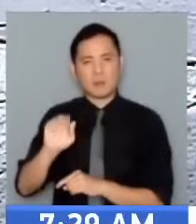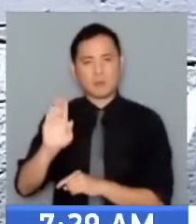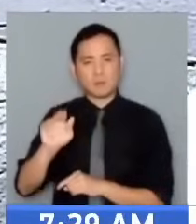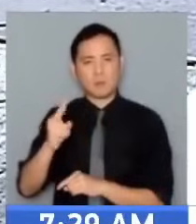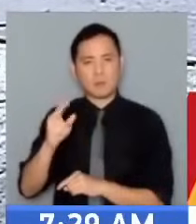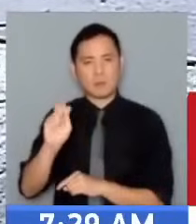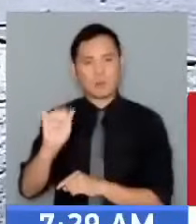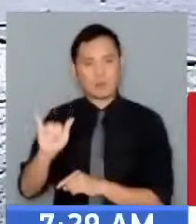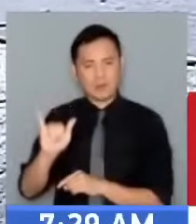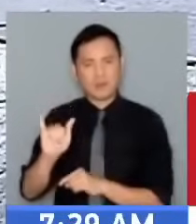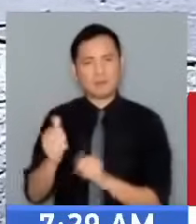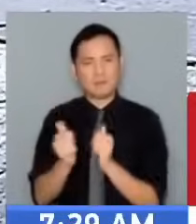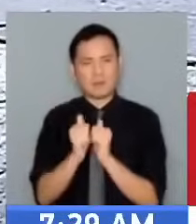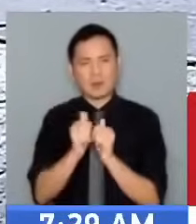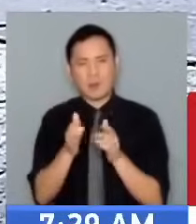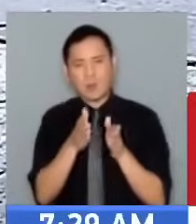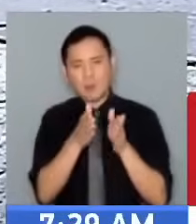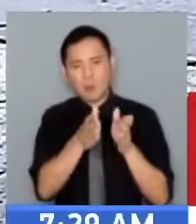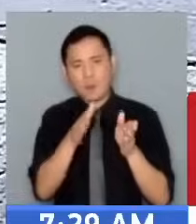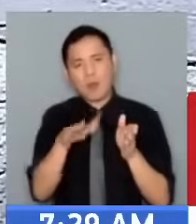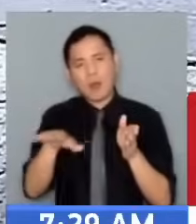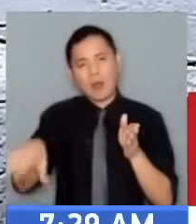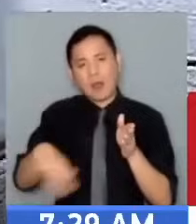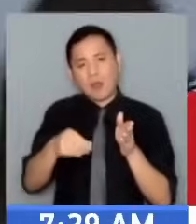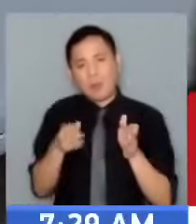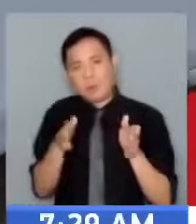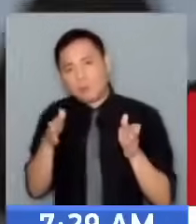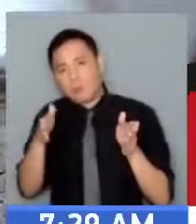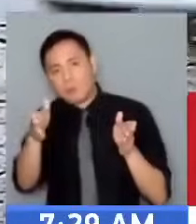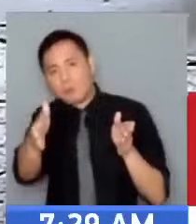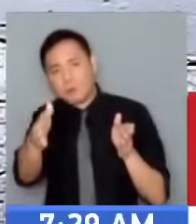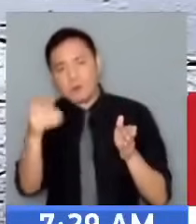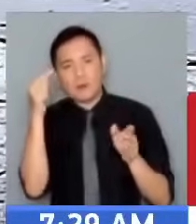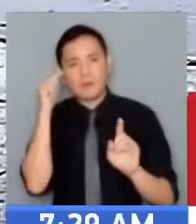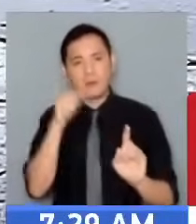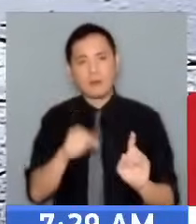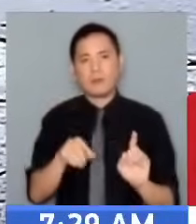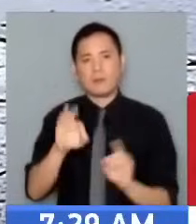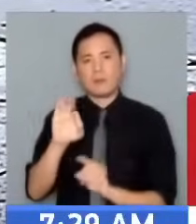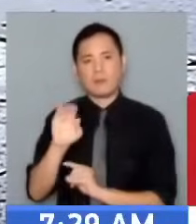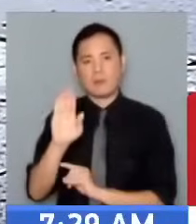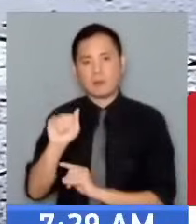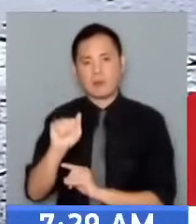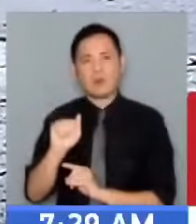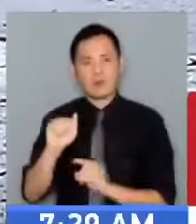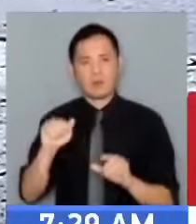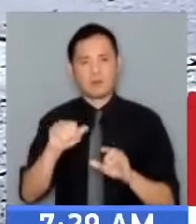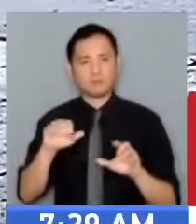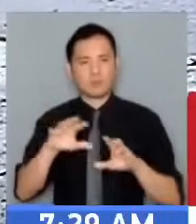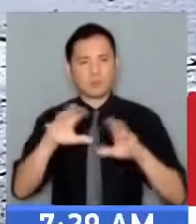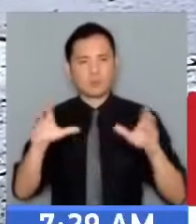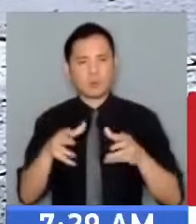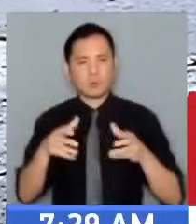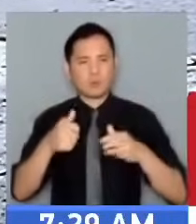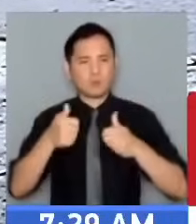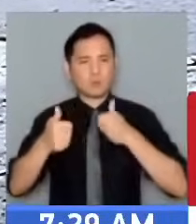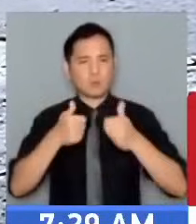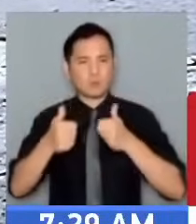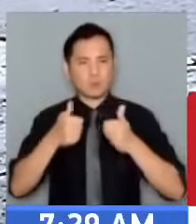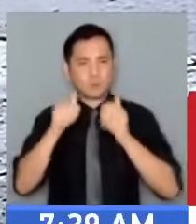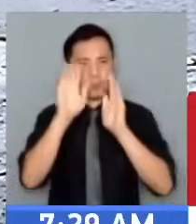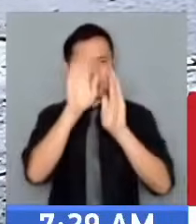sa FIBA World Cup hosting ng ating bansa maraming mga motorista yung nating niyong iba naman ay nahatak Igan dahil mga nakahambalang